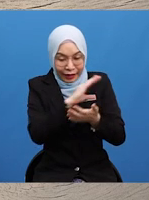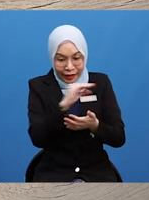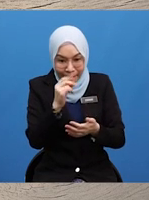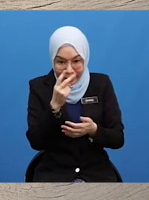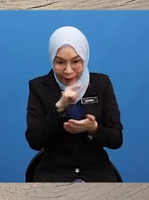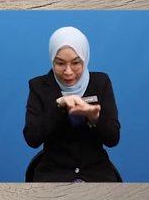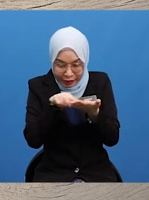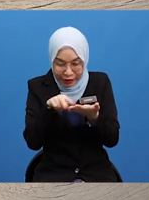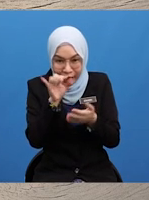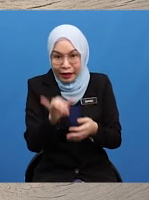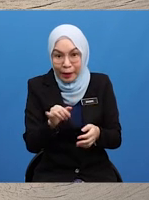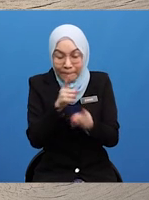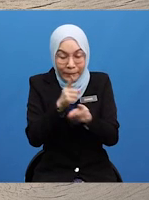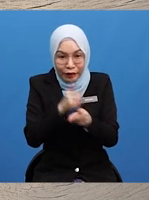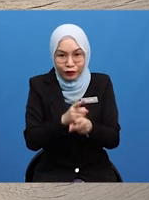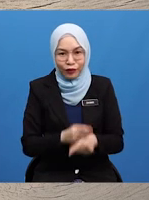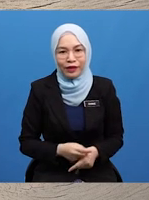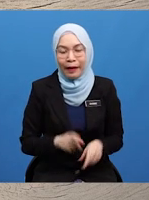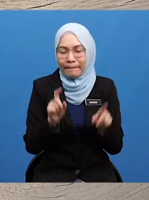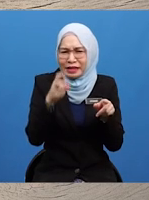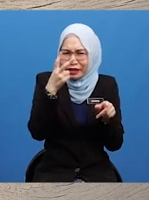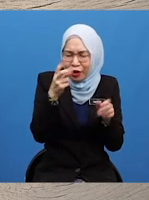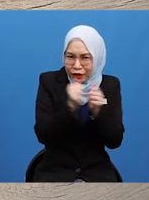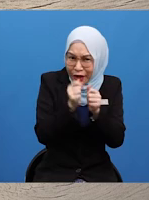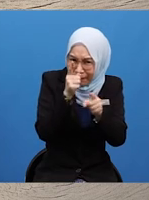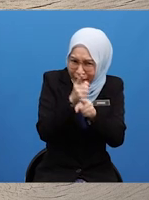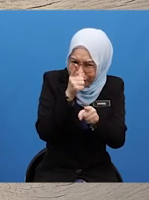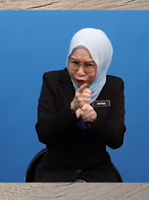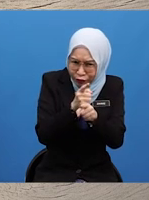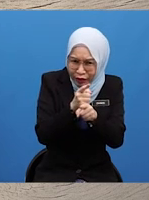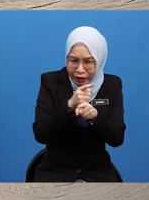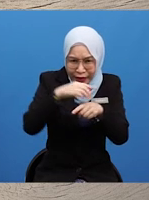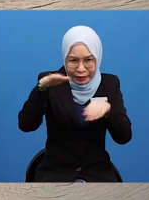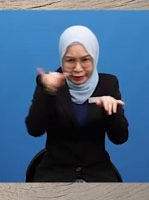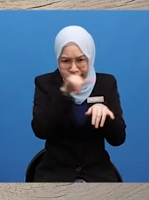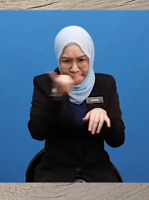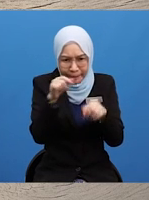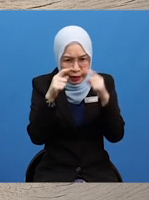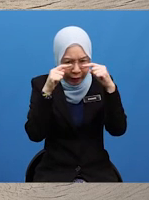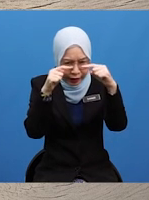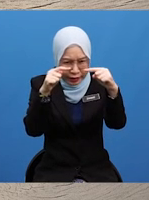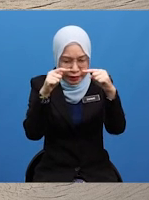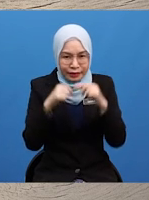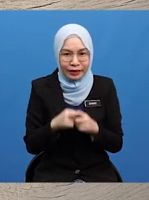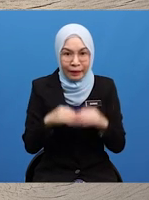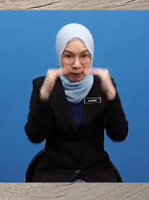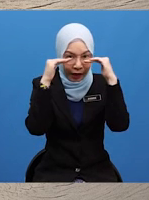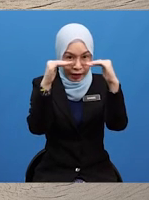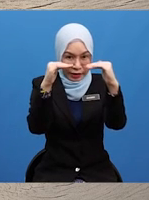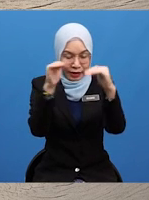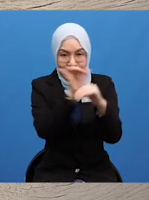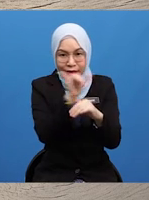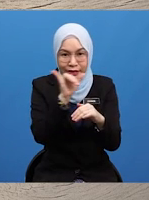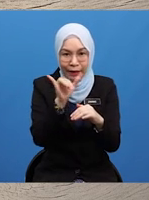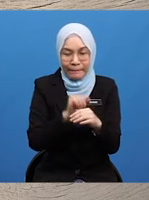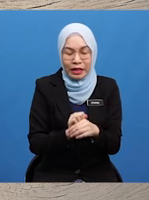dengan aras meniscus cecair. Eh, apa itu meniscus?